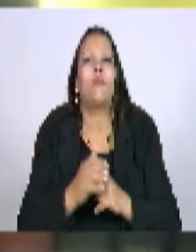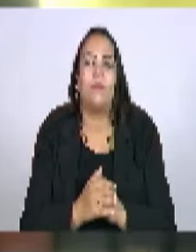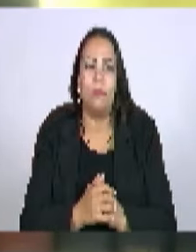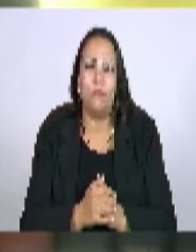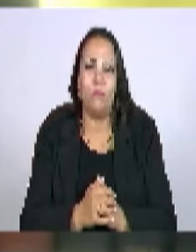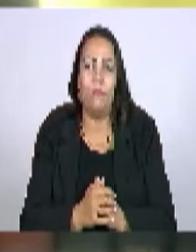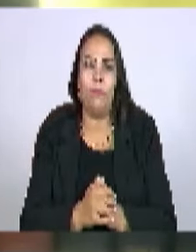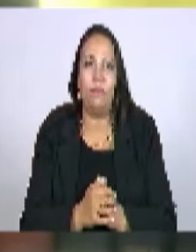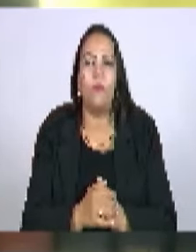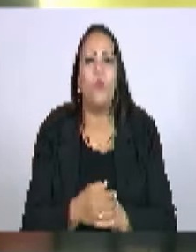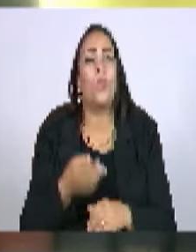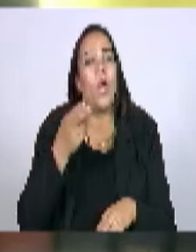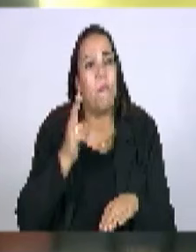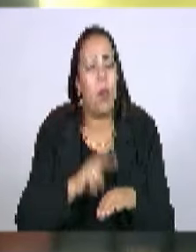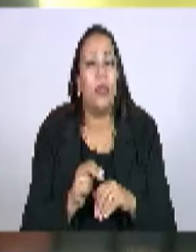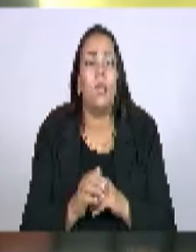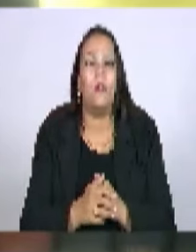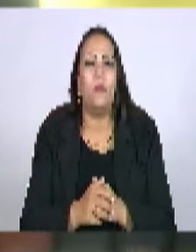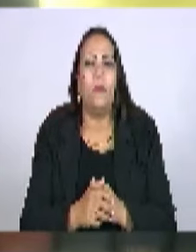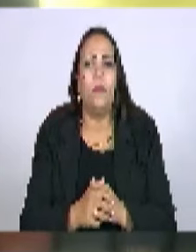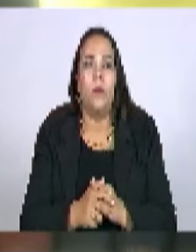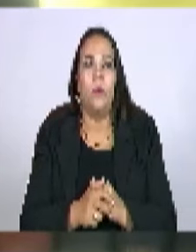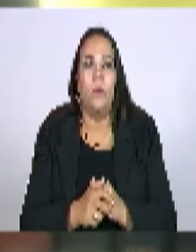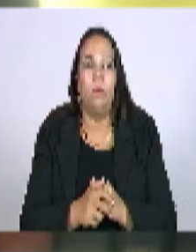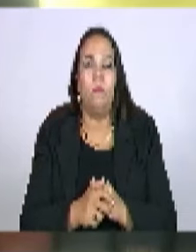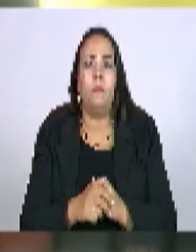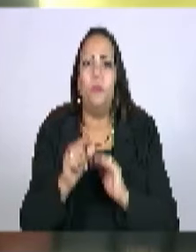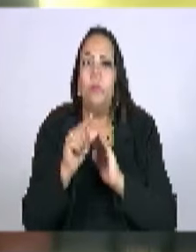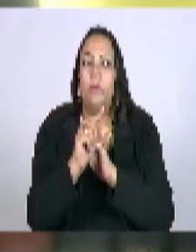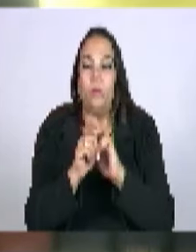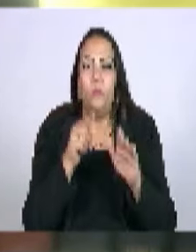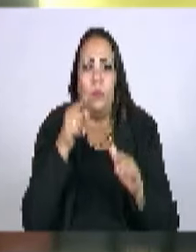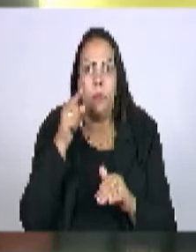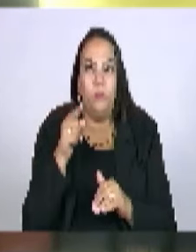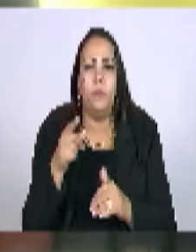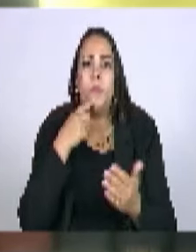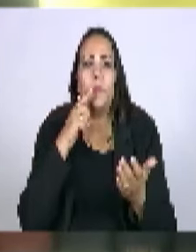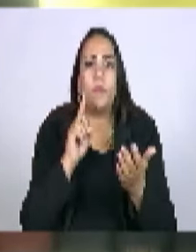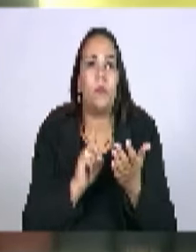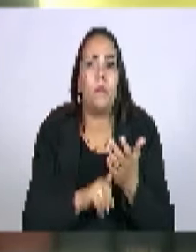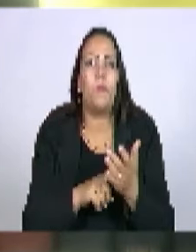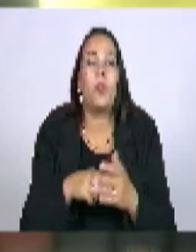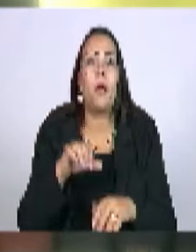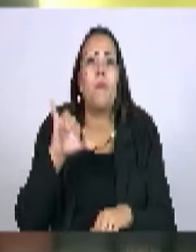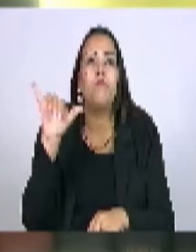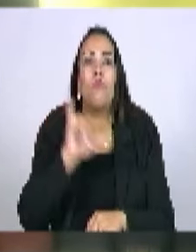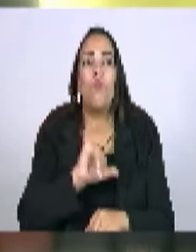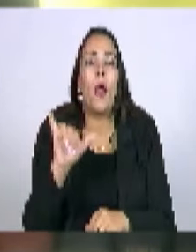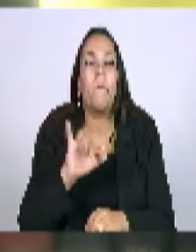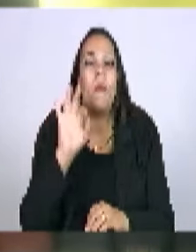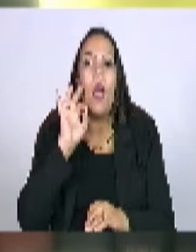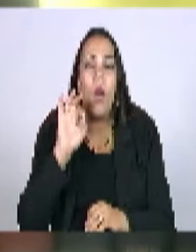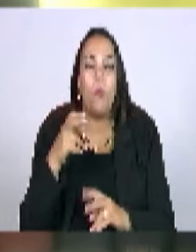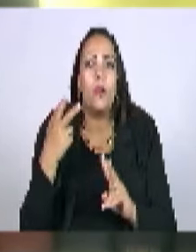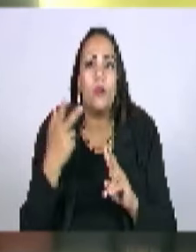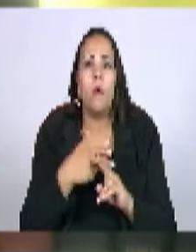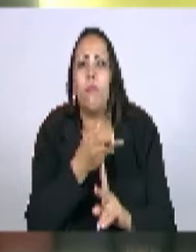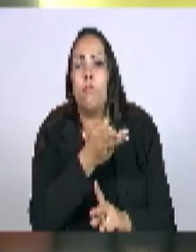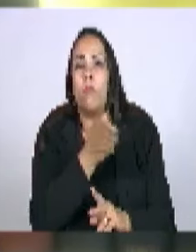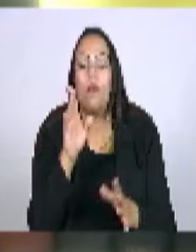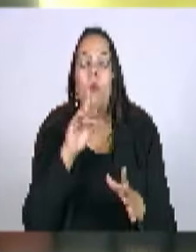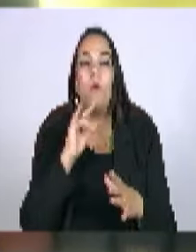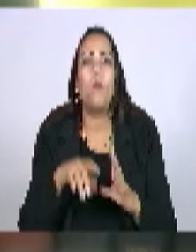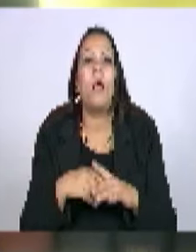الخطوره طبعا ا المساله دي لابد ان تكون محل اهتمام وخصوصا من